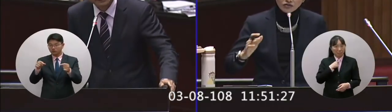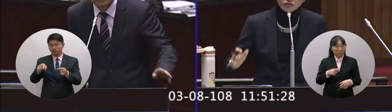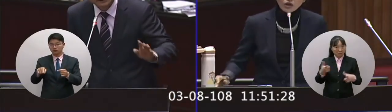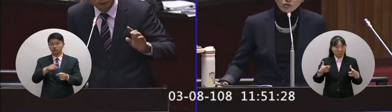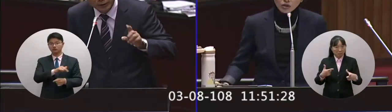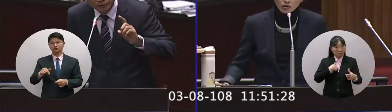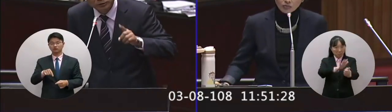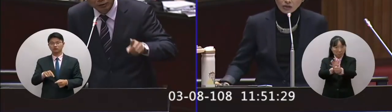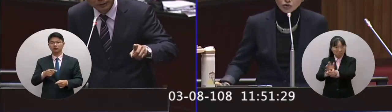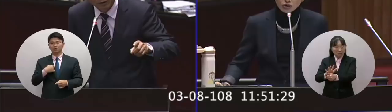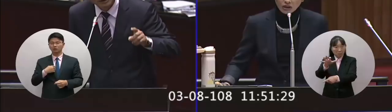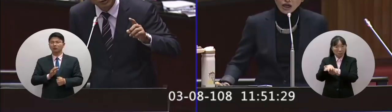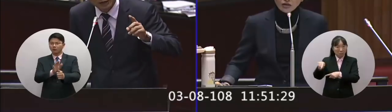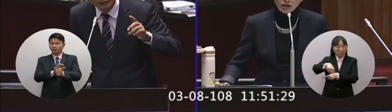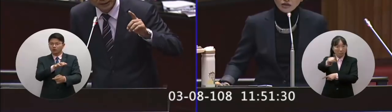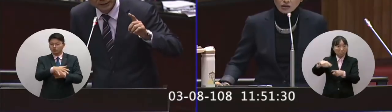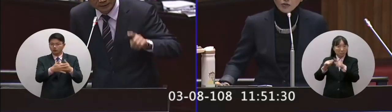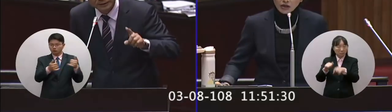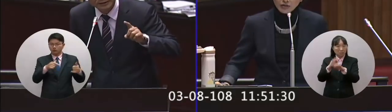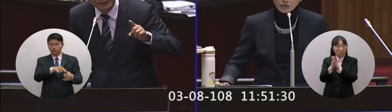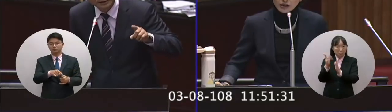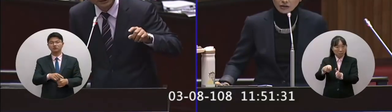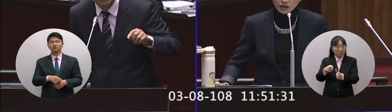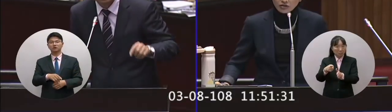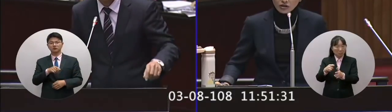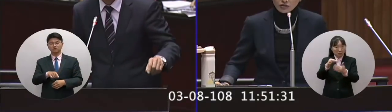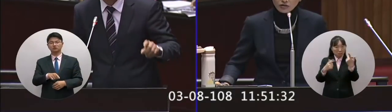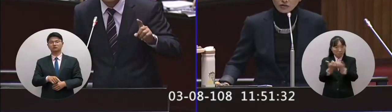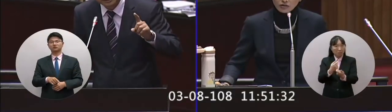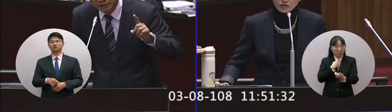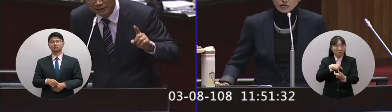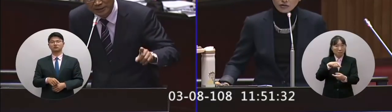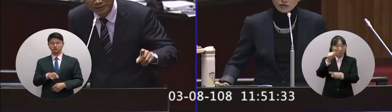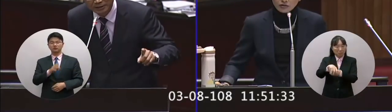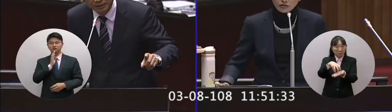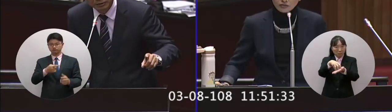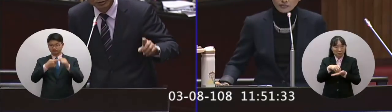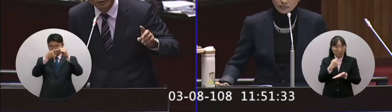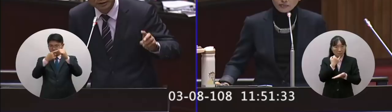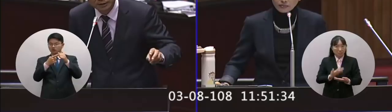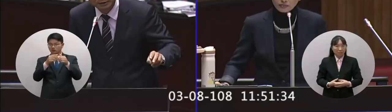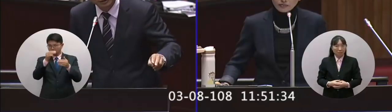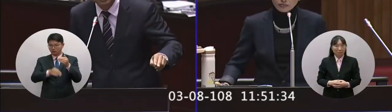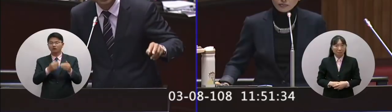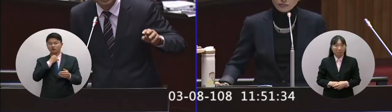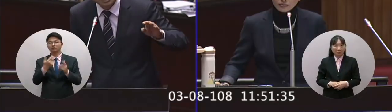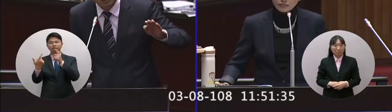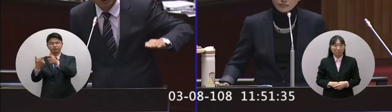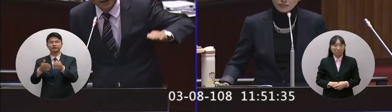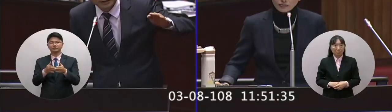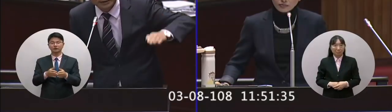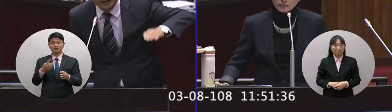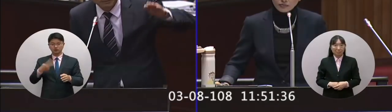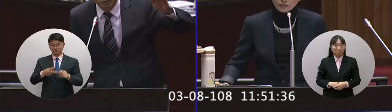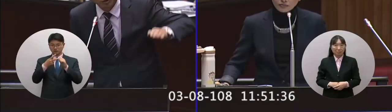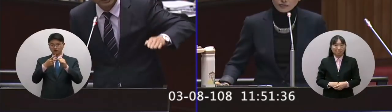积极的辅导我们的农民， 辅导我们的农民做好这一个， 这是第一这样的认证。 对，这是第一个基本要求。第二个就是